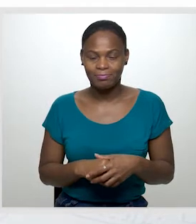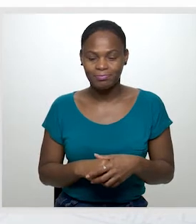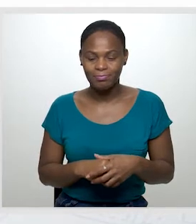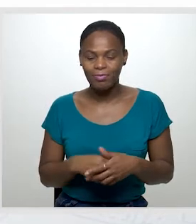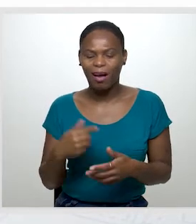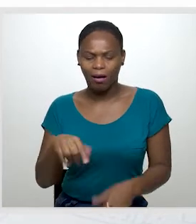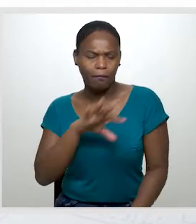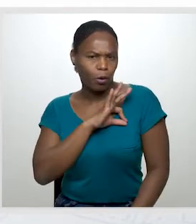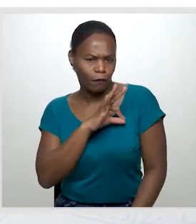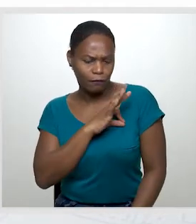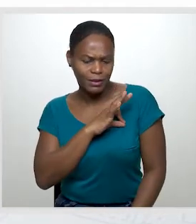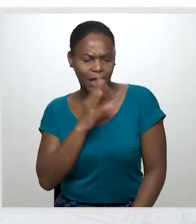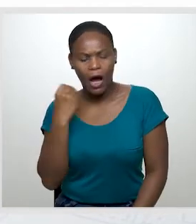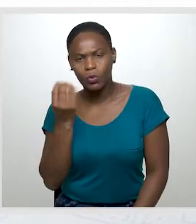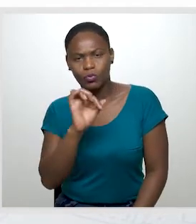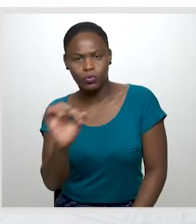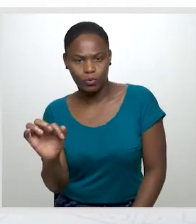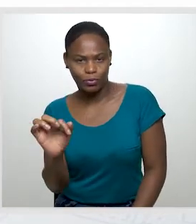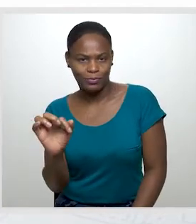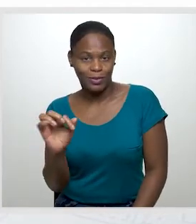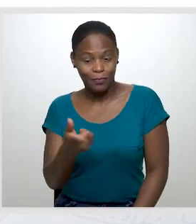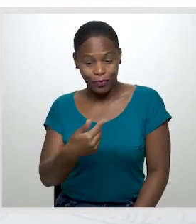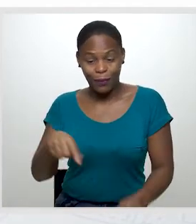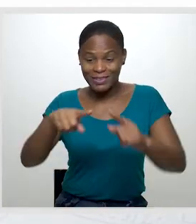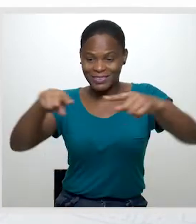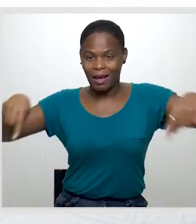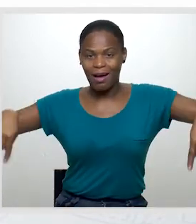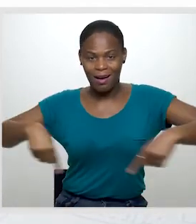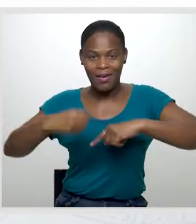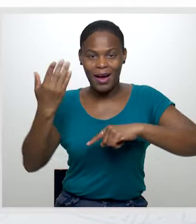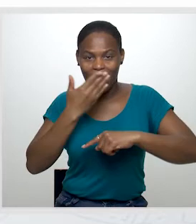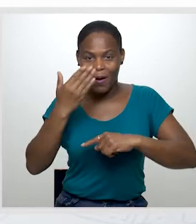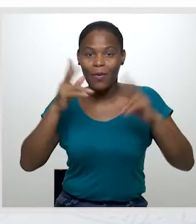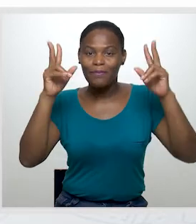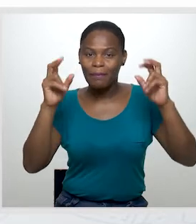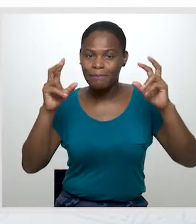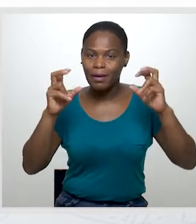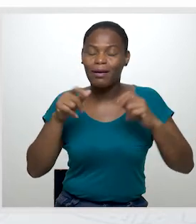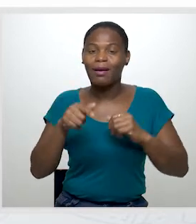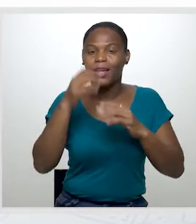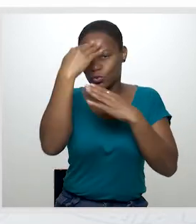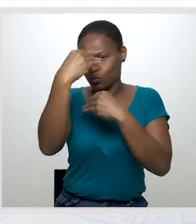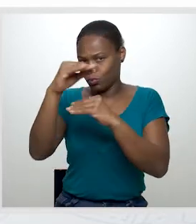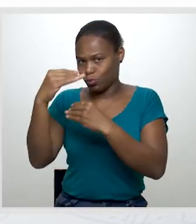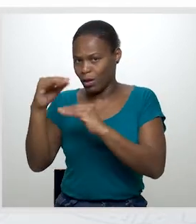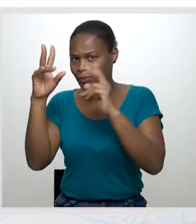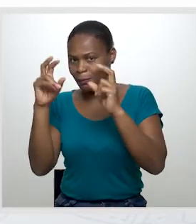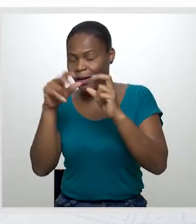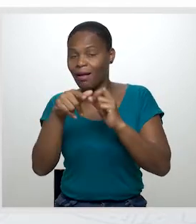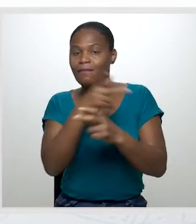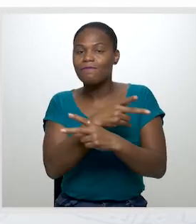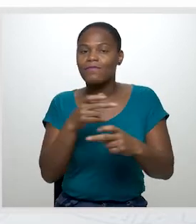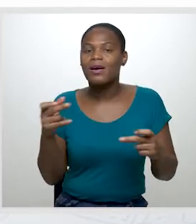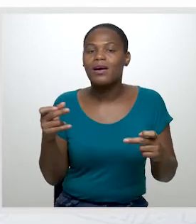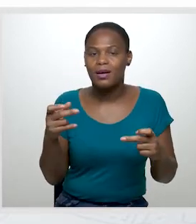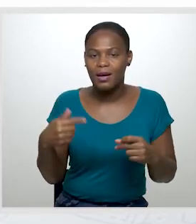Un prof et son élève. Nous sommes dans une salle de classe. Le thème abordé, l'éducation, et c'est la